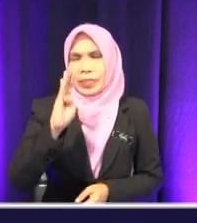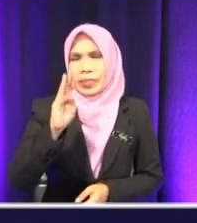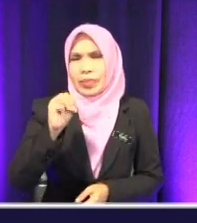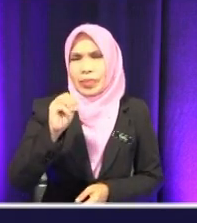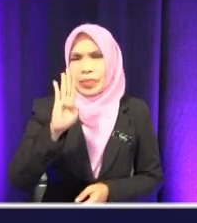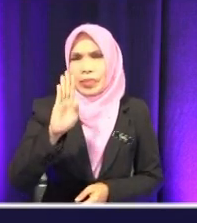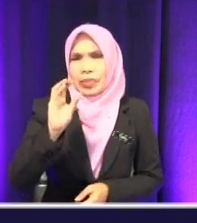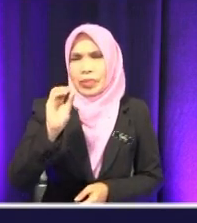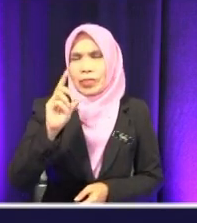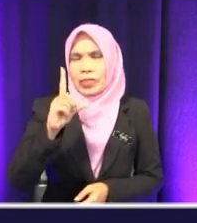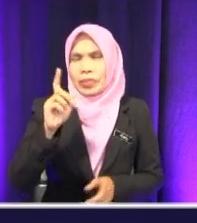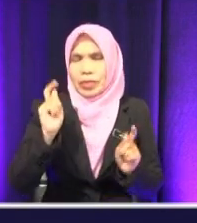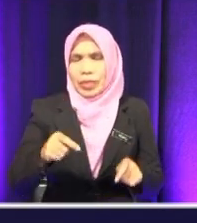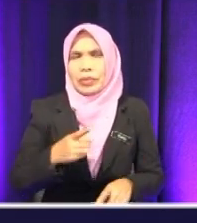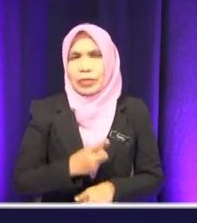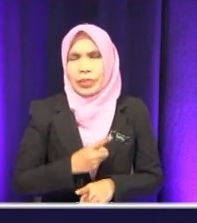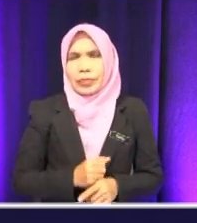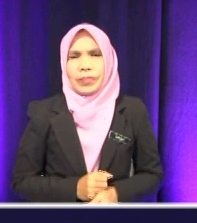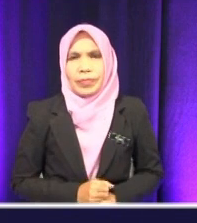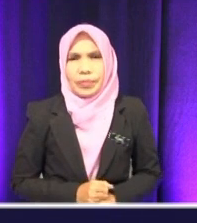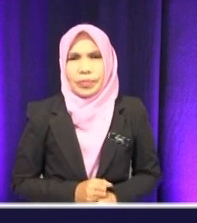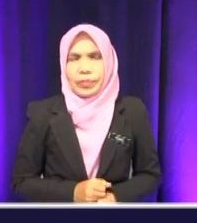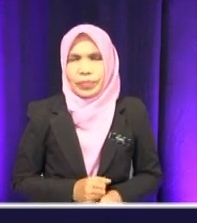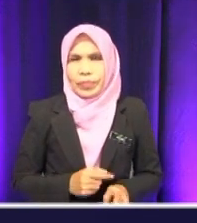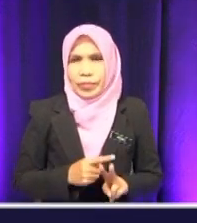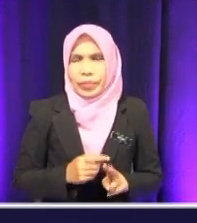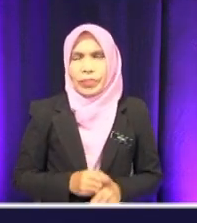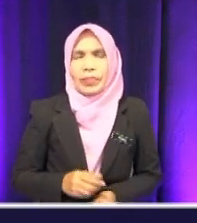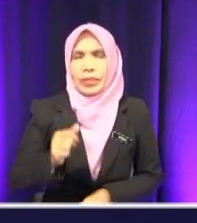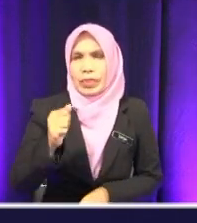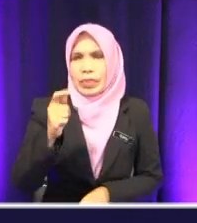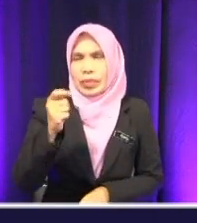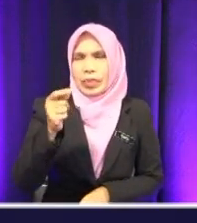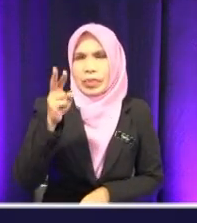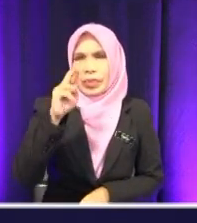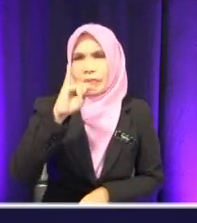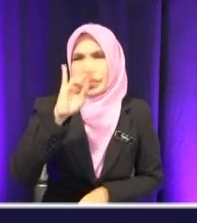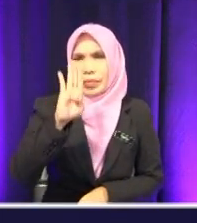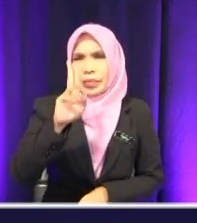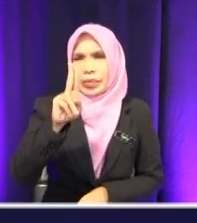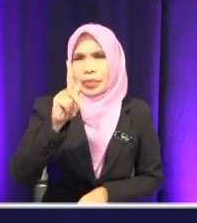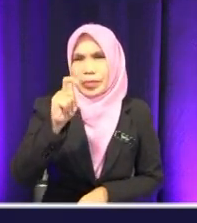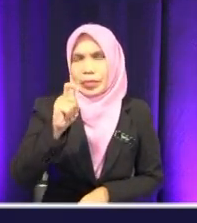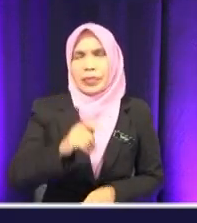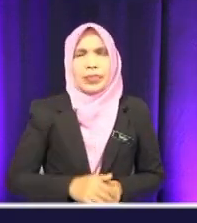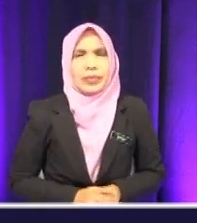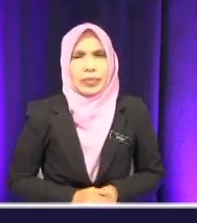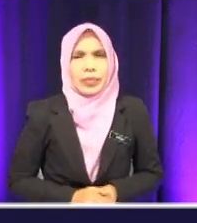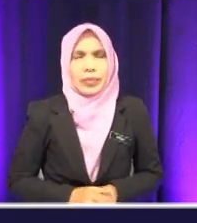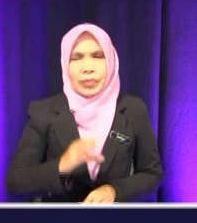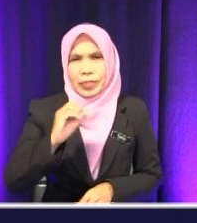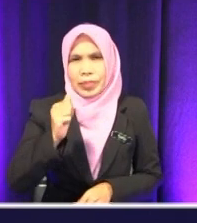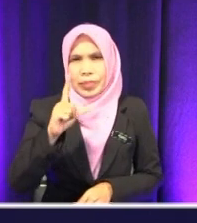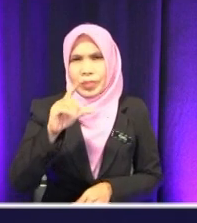pastikan review sekiranya seorang itu lebih kepada mencitta biasanya calon-calon